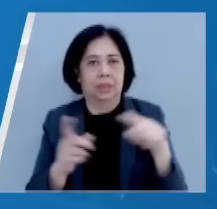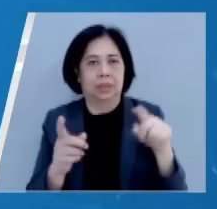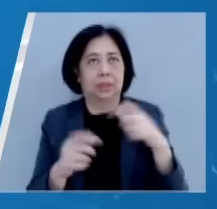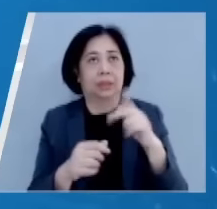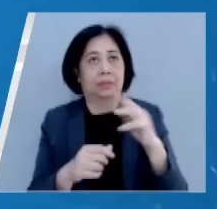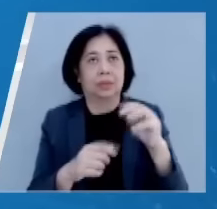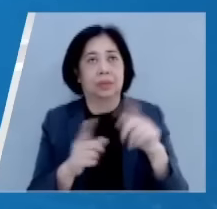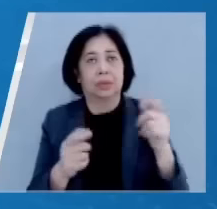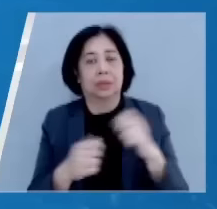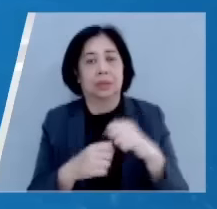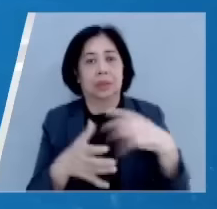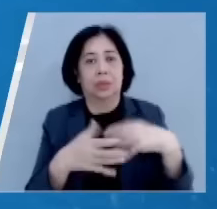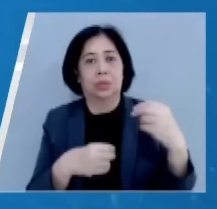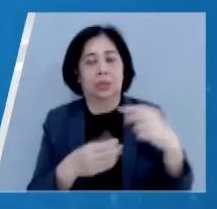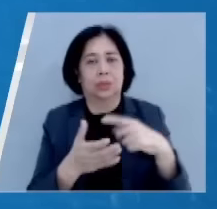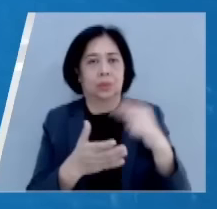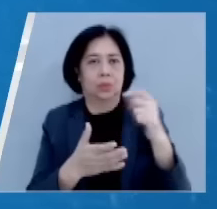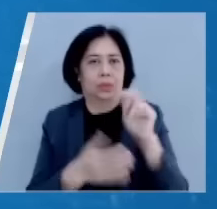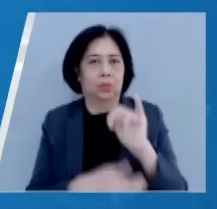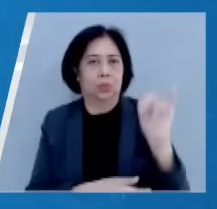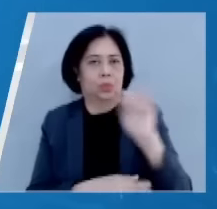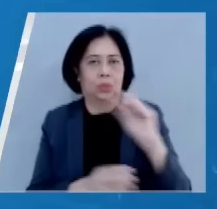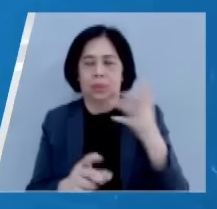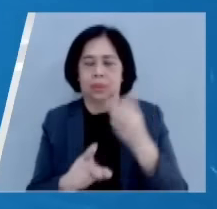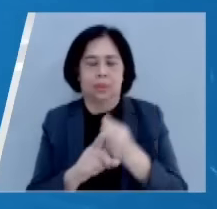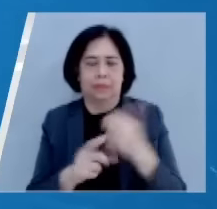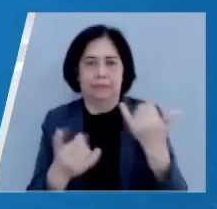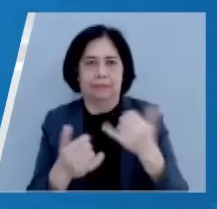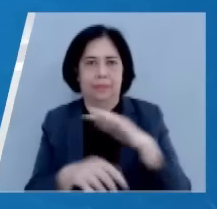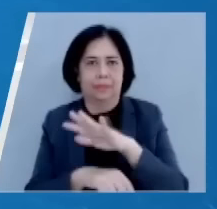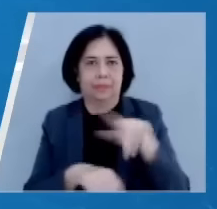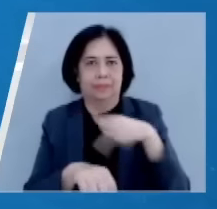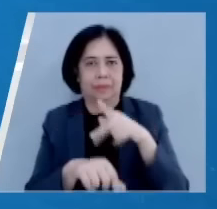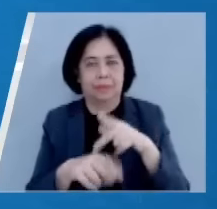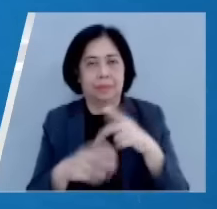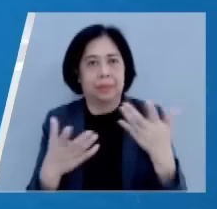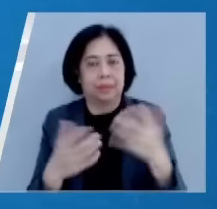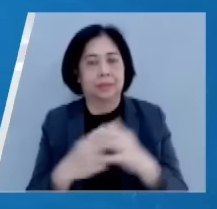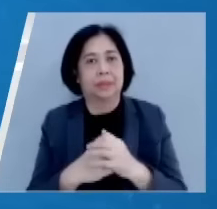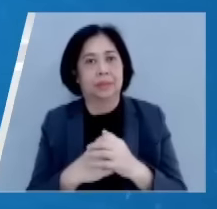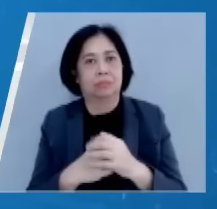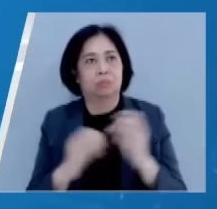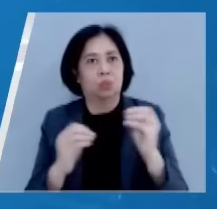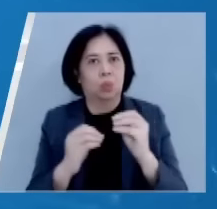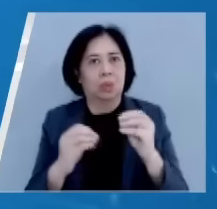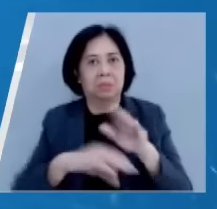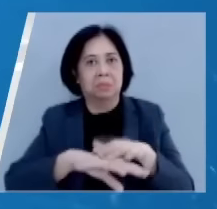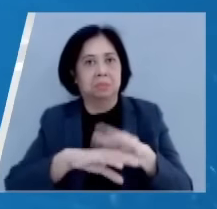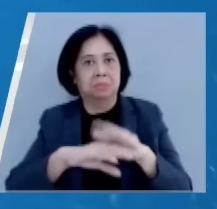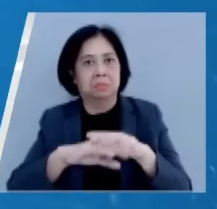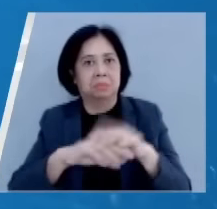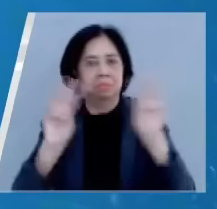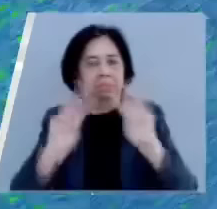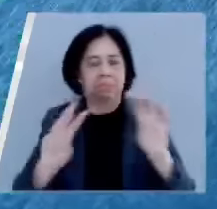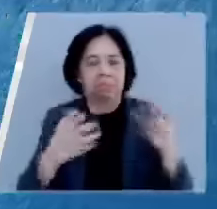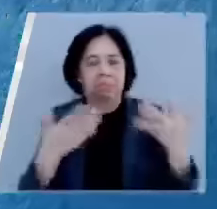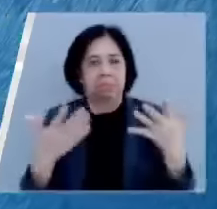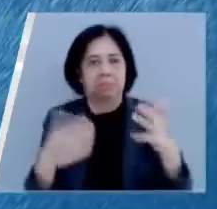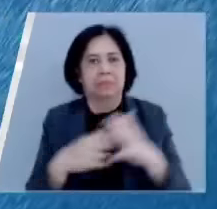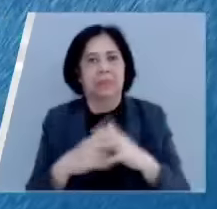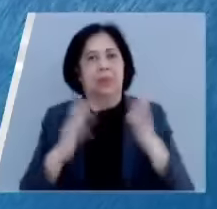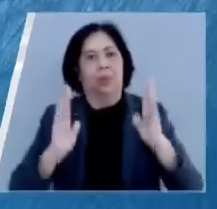Wala na itong direktang epekto sa anumang bahagi ng bansa, kaya wala na rin lugar sa nanasa wind signal. Sa ngayon, bahagyang makakahinga ang